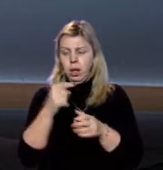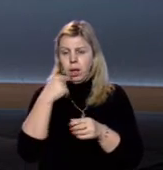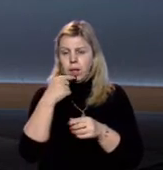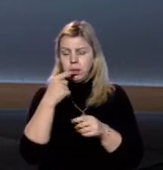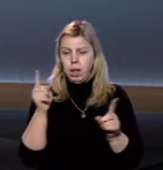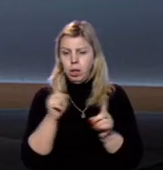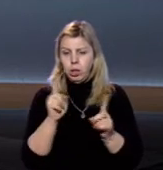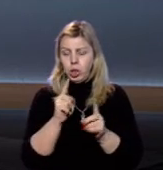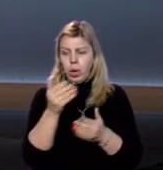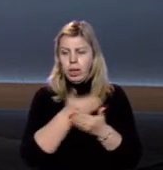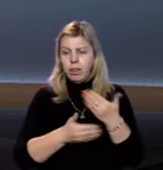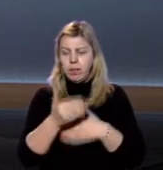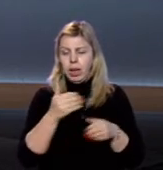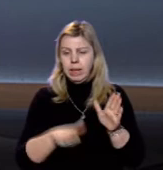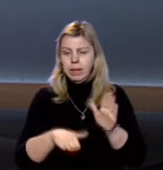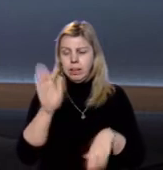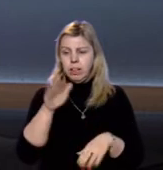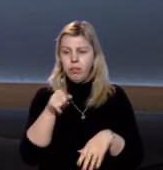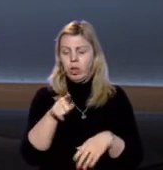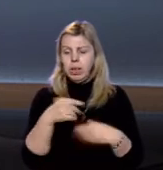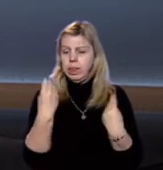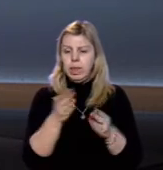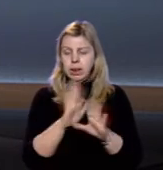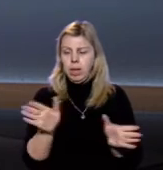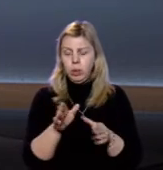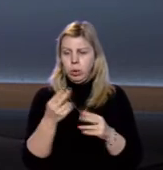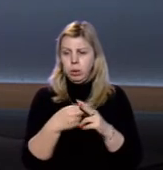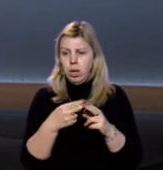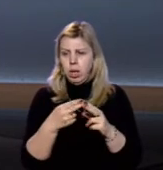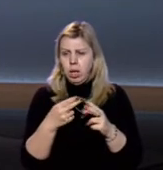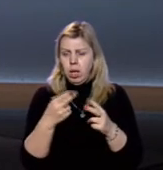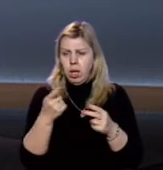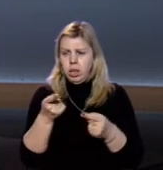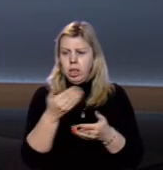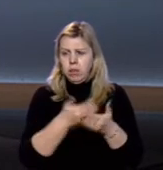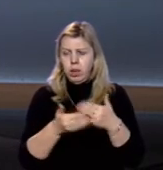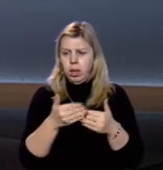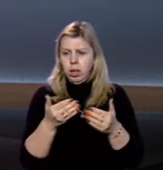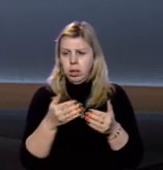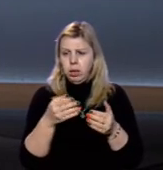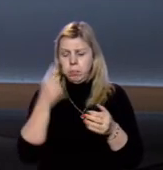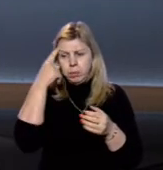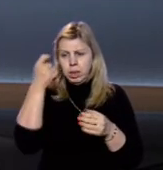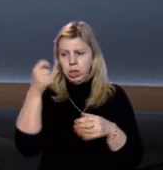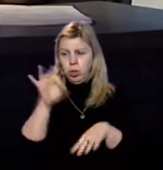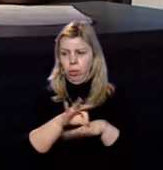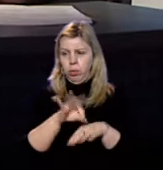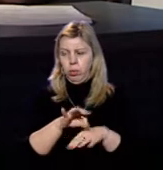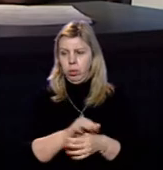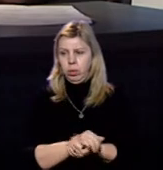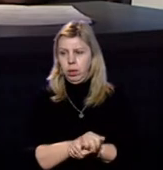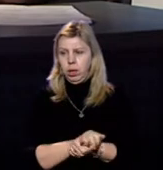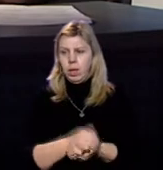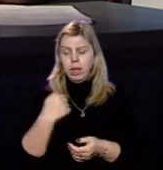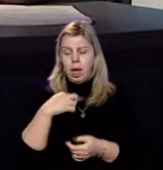Сказали, що для інваліду дитинства не буде ніяких змін, коли я в сім'ї інвалід психічно хворий.